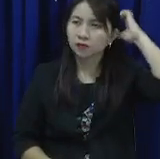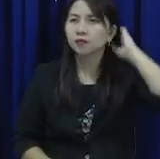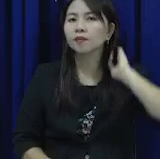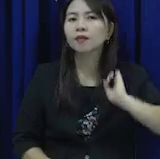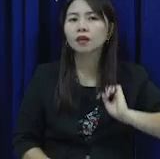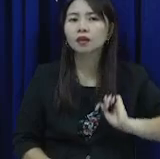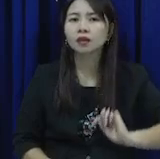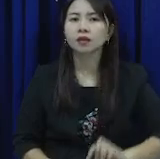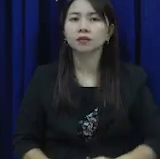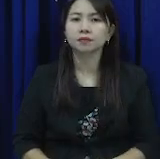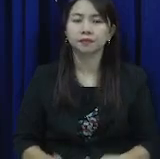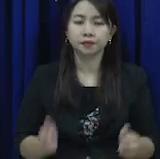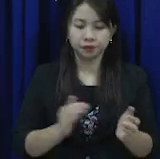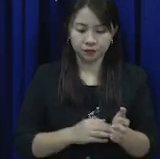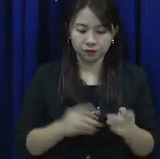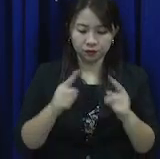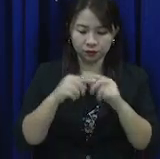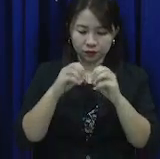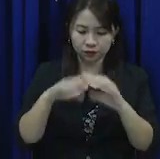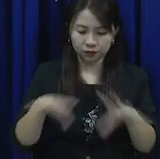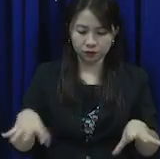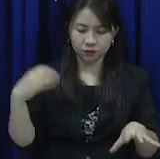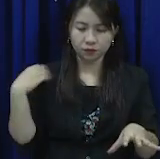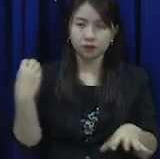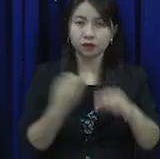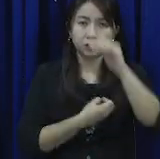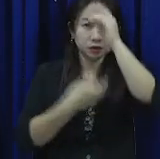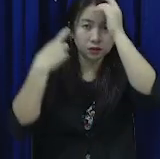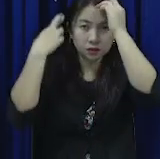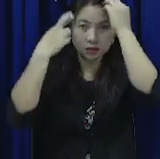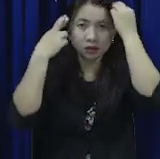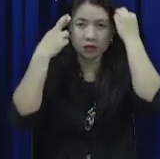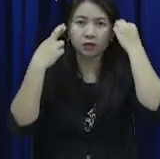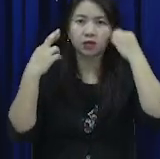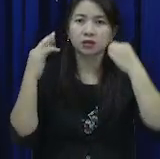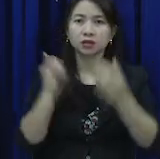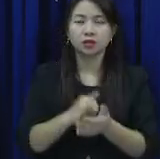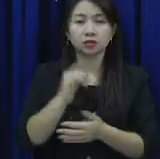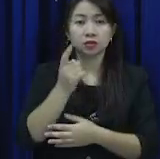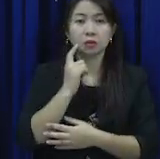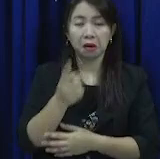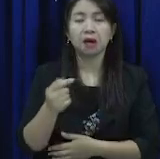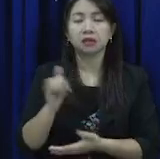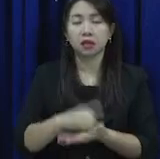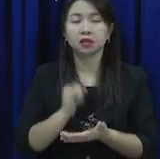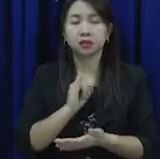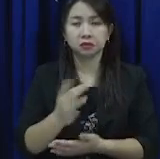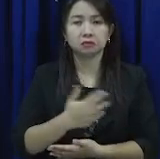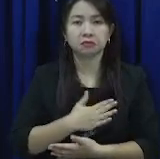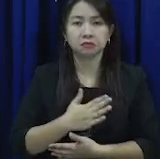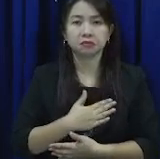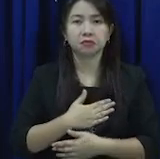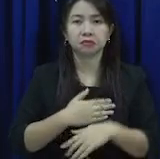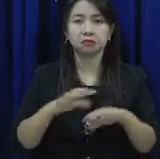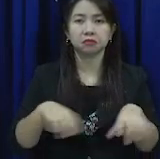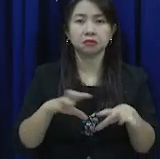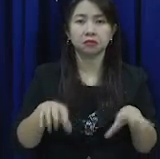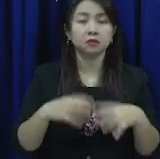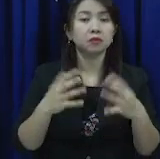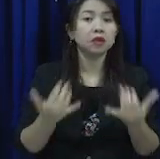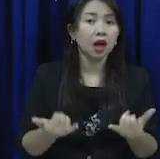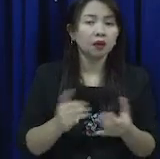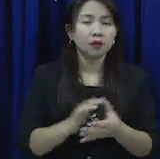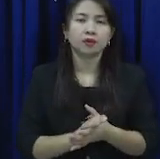para mawala yung justification natin na yun yung magiging kabuhayan niyo halimbawa na lang o yung paglalaro ng